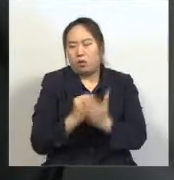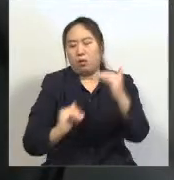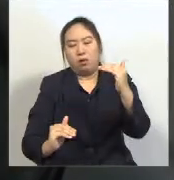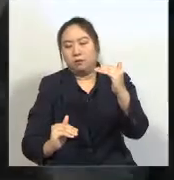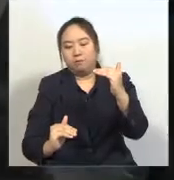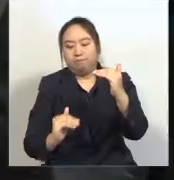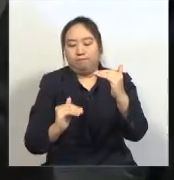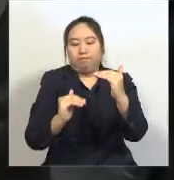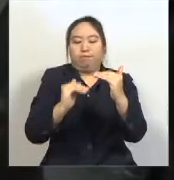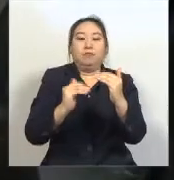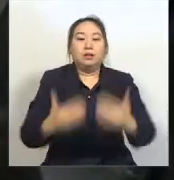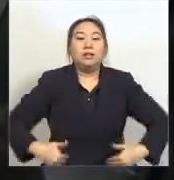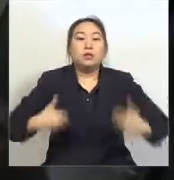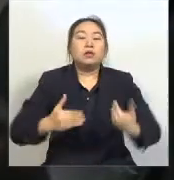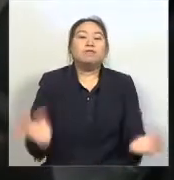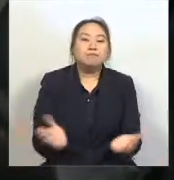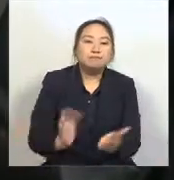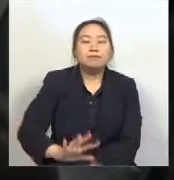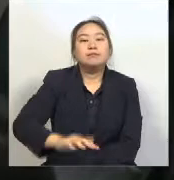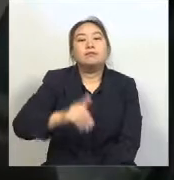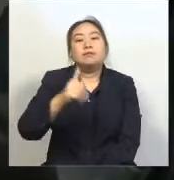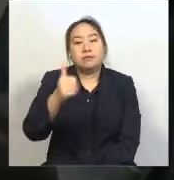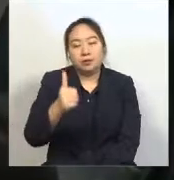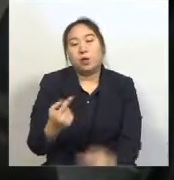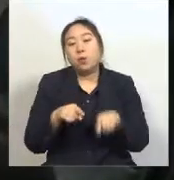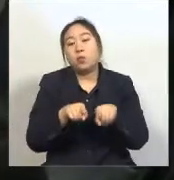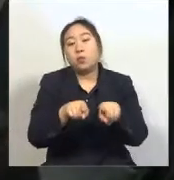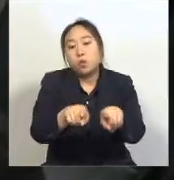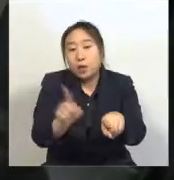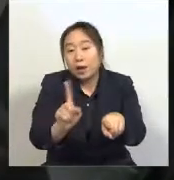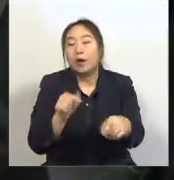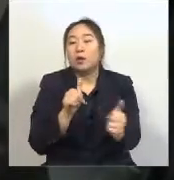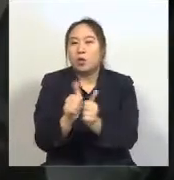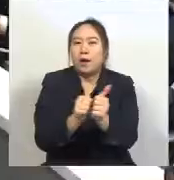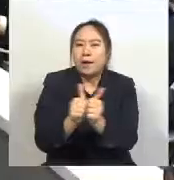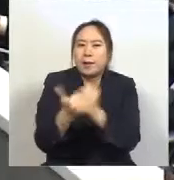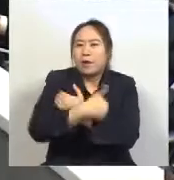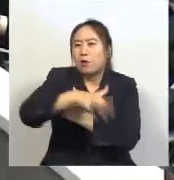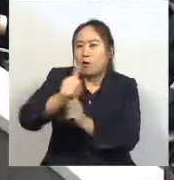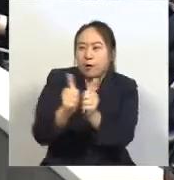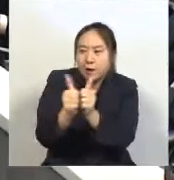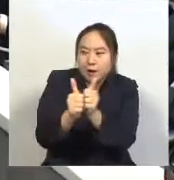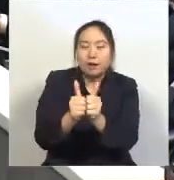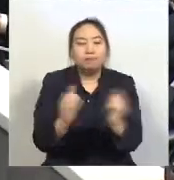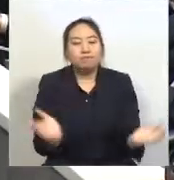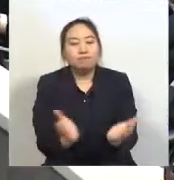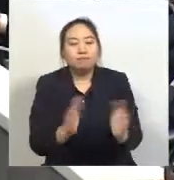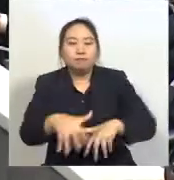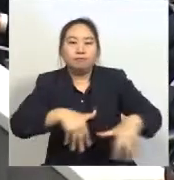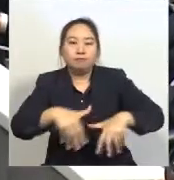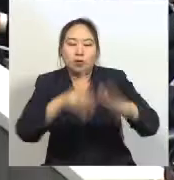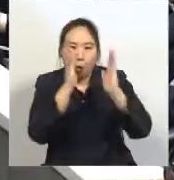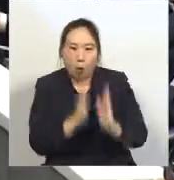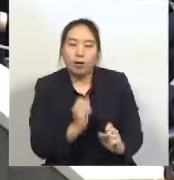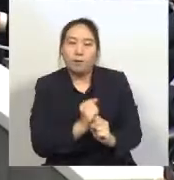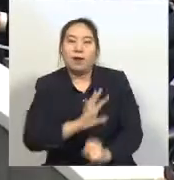ล้ำการยกระดับคุณภาพชีวิตให้ดีขึ้นควบคู่ไปกับการสร้างความสามารถในการแข่งขันและการเสริมสร้างศักยภาพคน